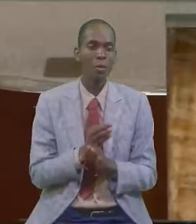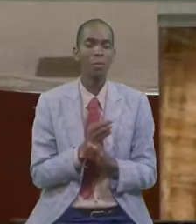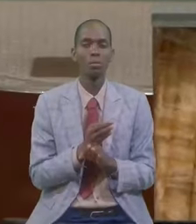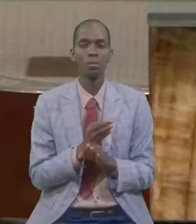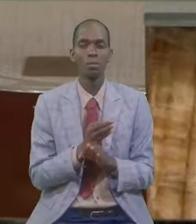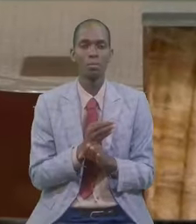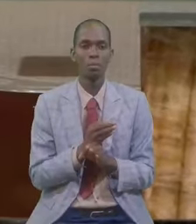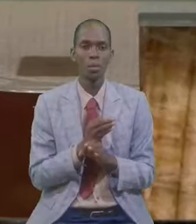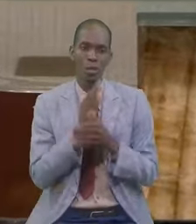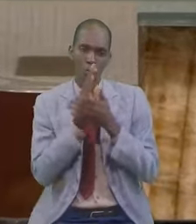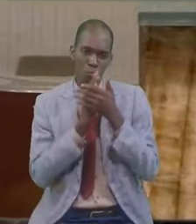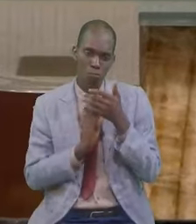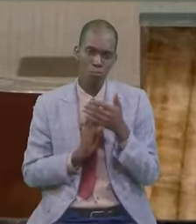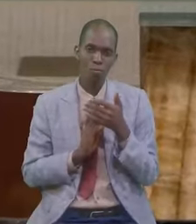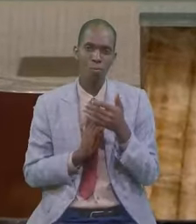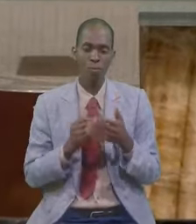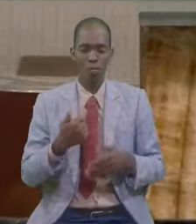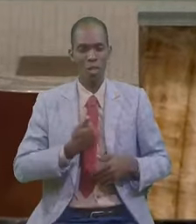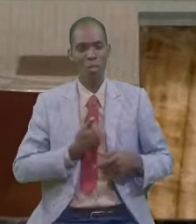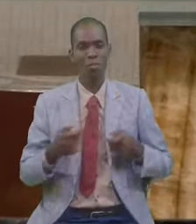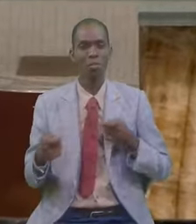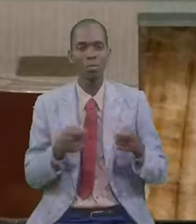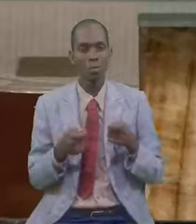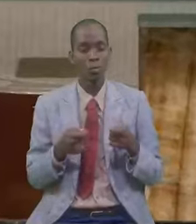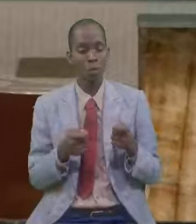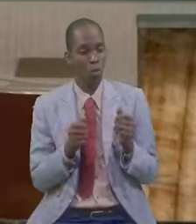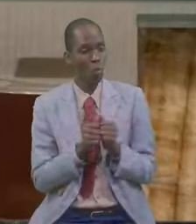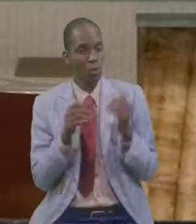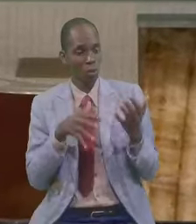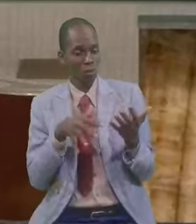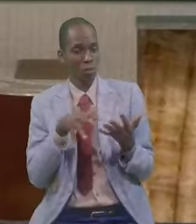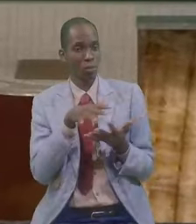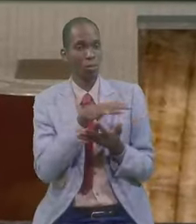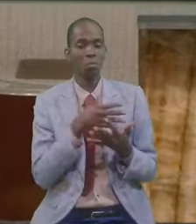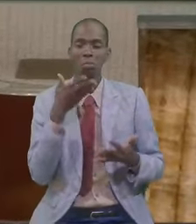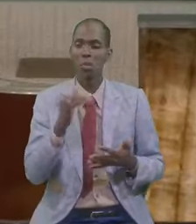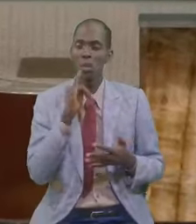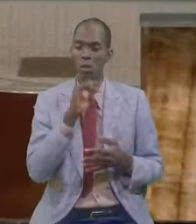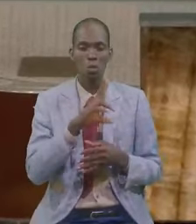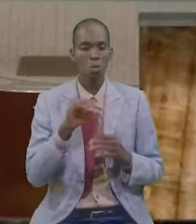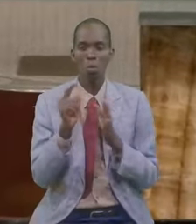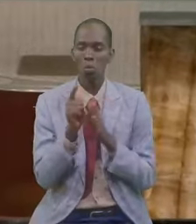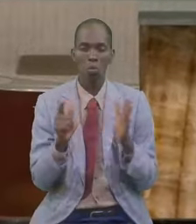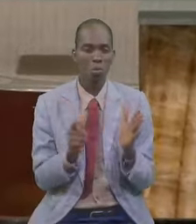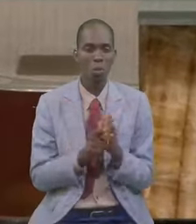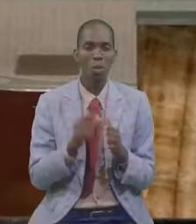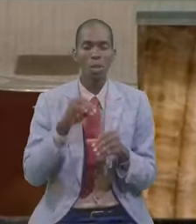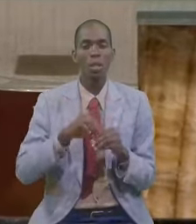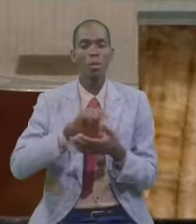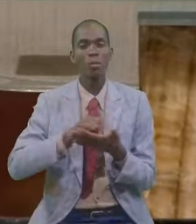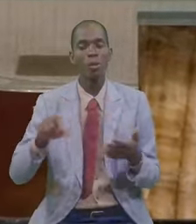fidélité, la douceur, la tempérance. La loi n'est pas contre ces choses.